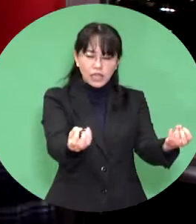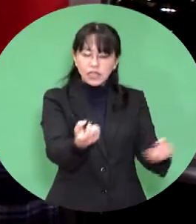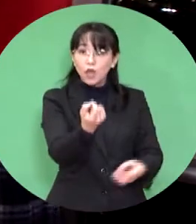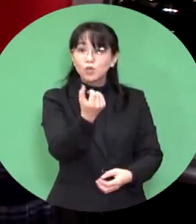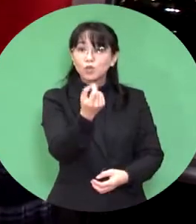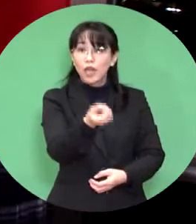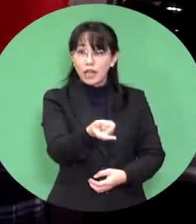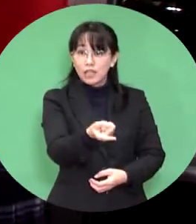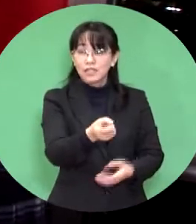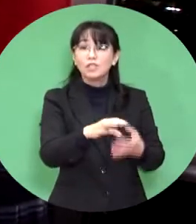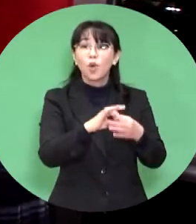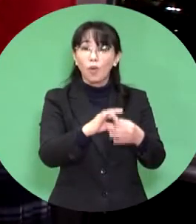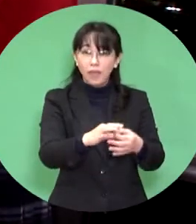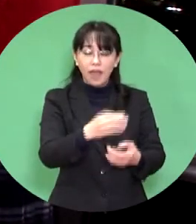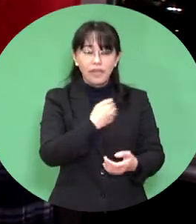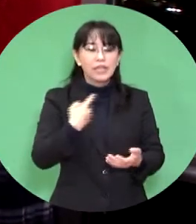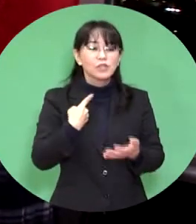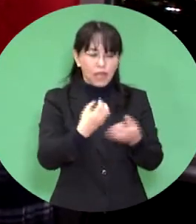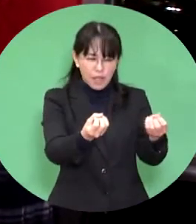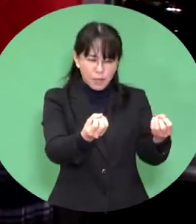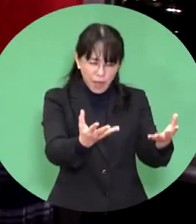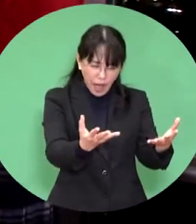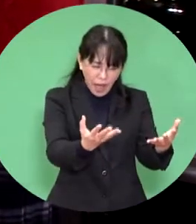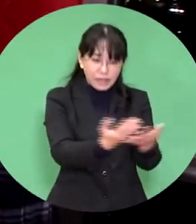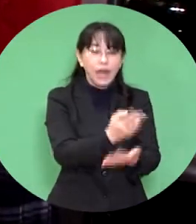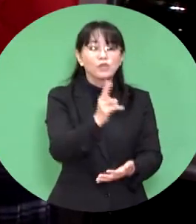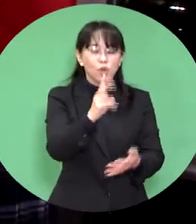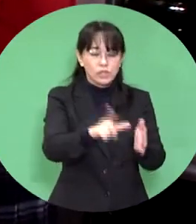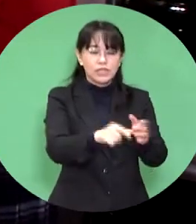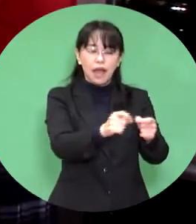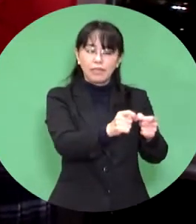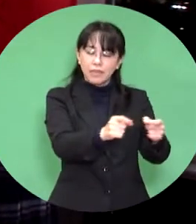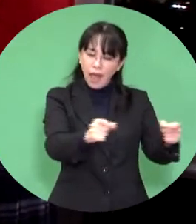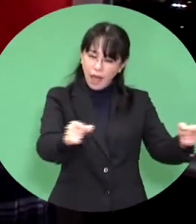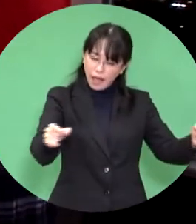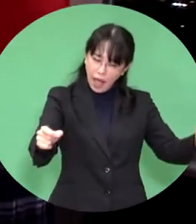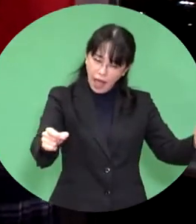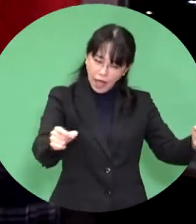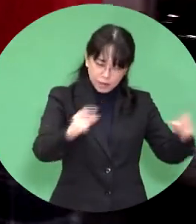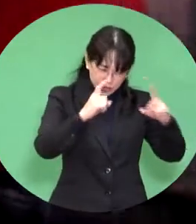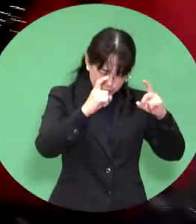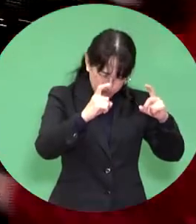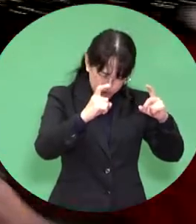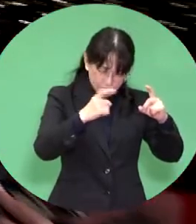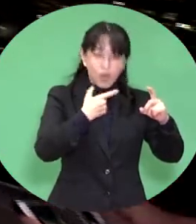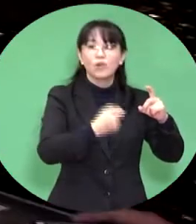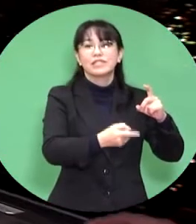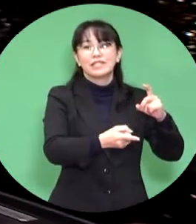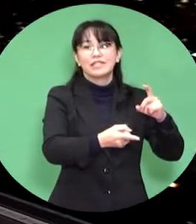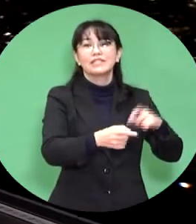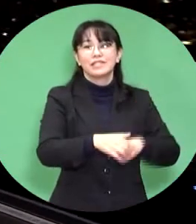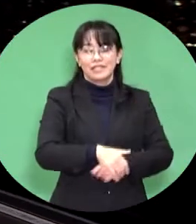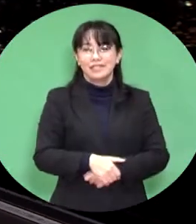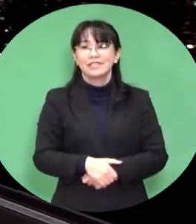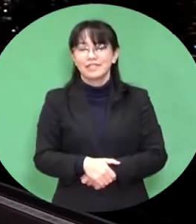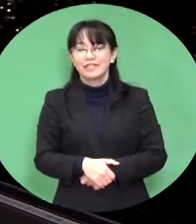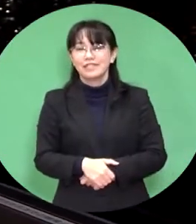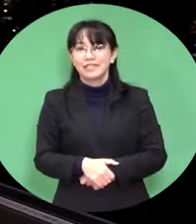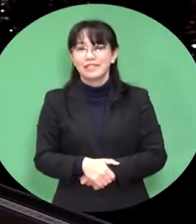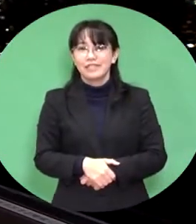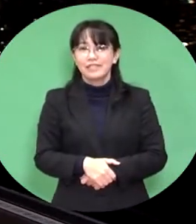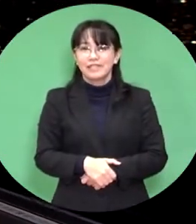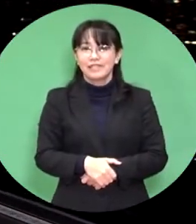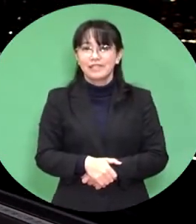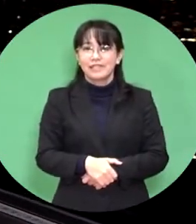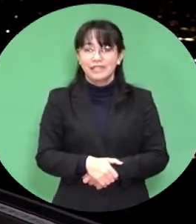ので、はい、なるべくこう光が入るように長い時間こう当てる、景色に当てるっていうことと、はい、あと